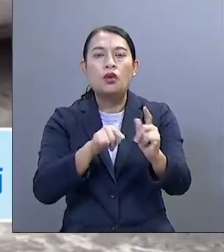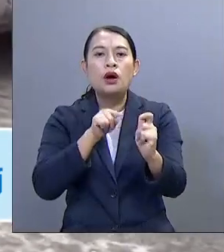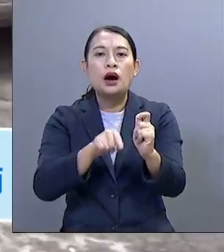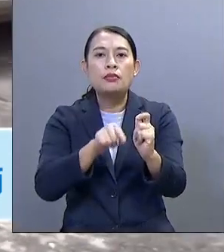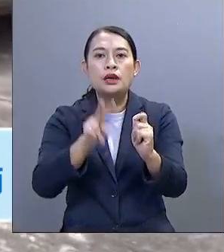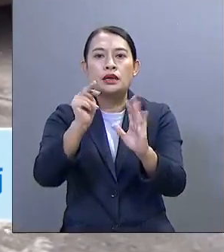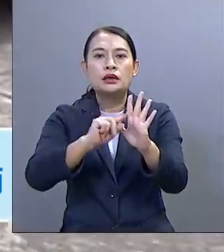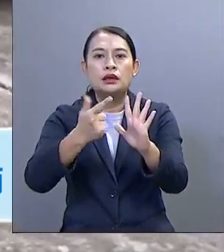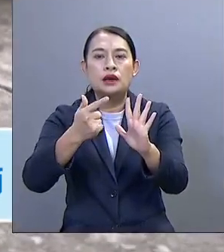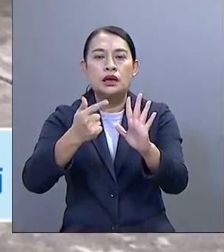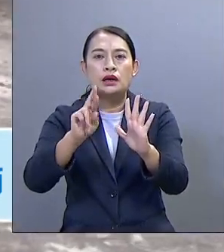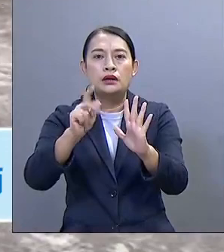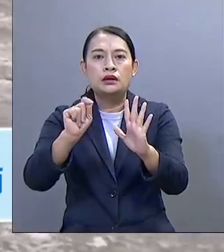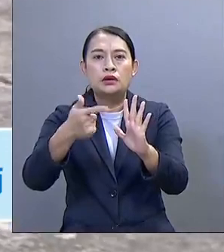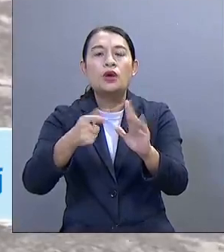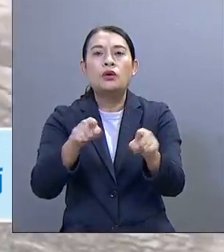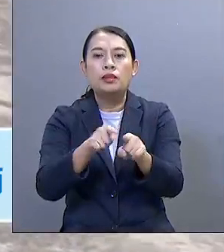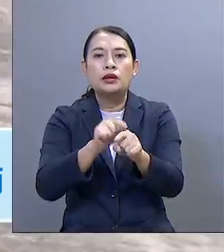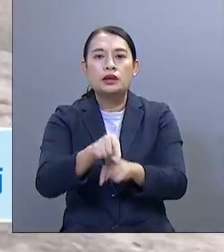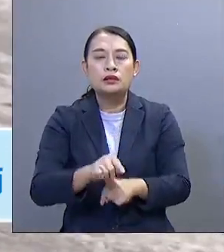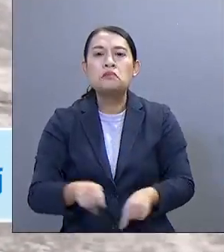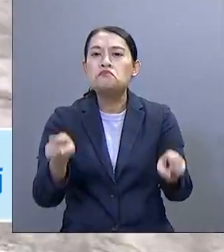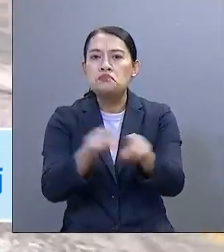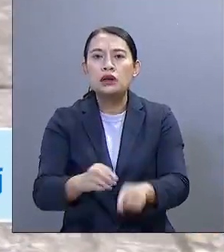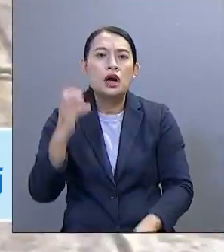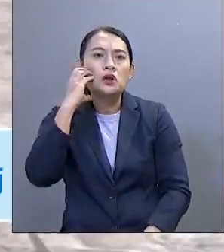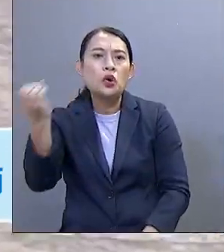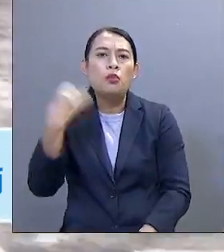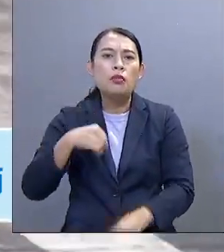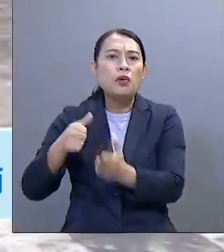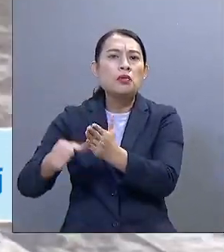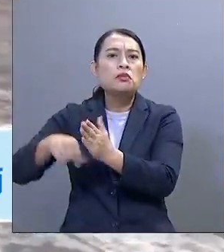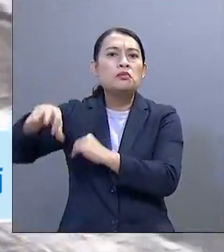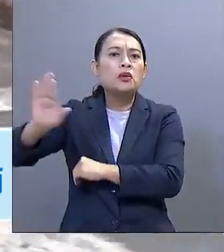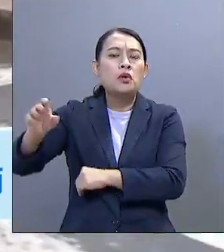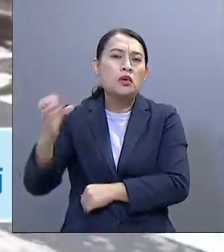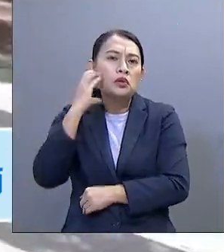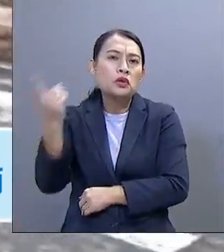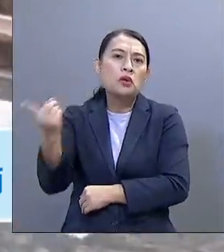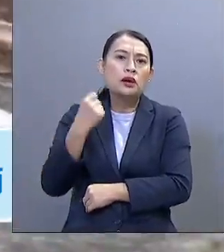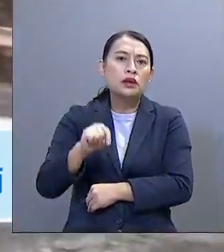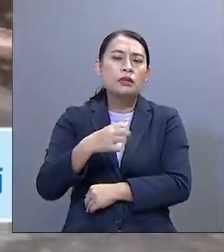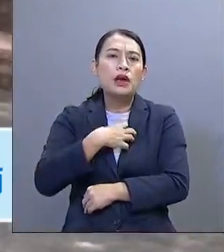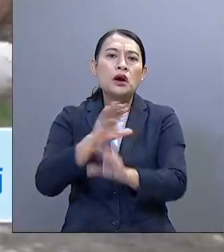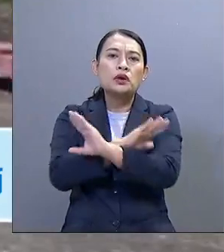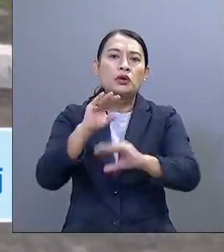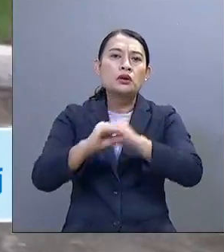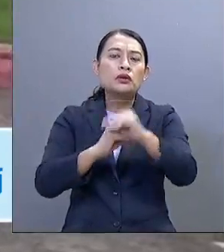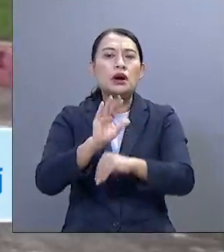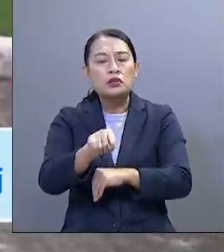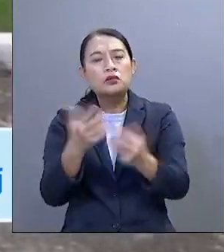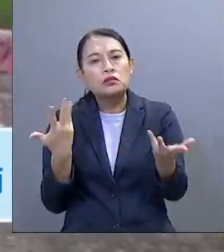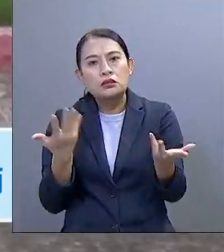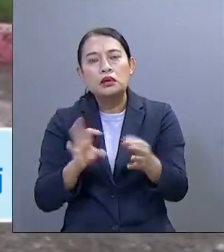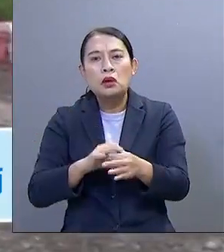นะคะเจ้ของร้บอกว่าGank Call Centre ธรษาพมาแอบอ้างเป็เจาใที่สัจกรสอบถามวจะต้องการยกเลกโรงการสวสดีกแ่งรัผั